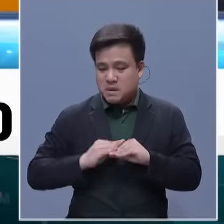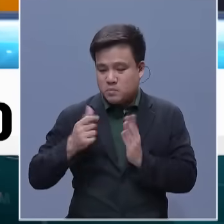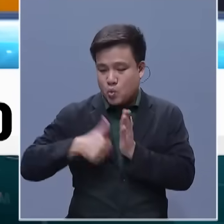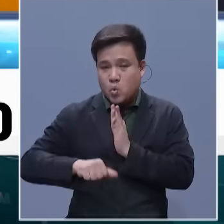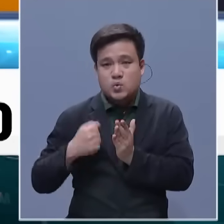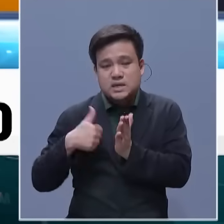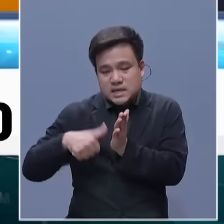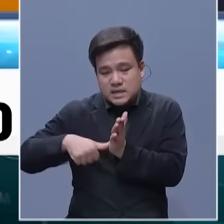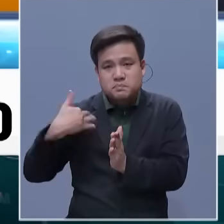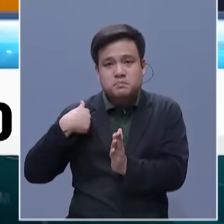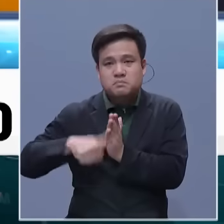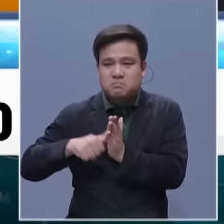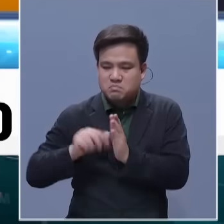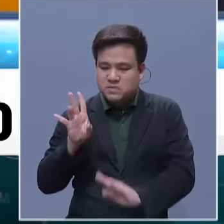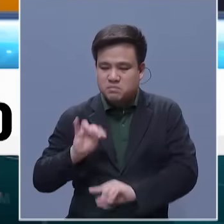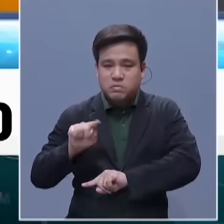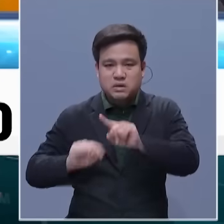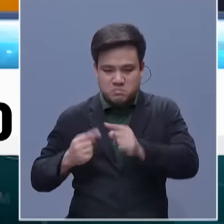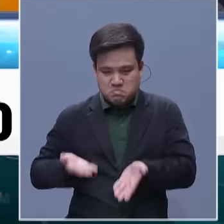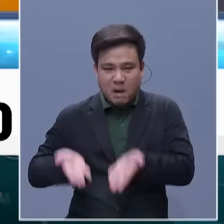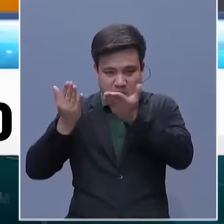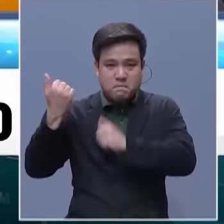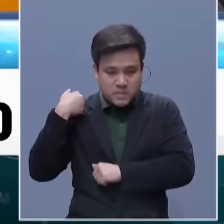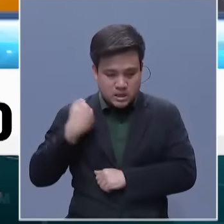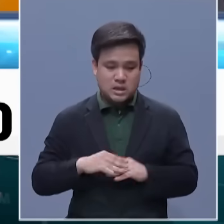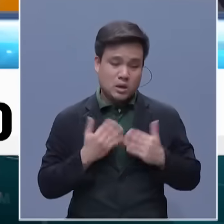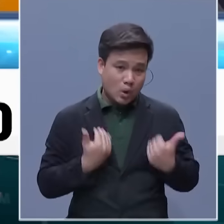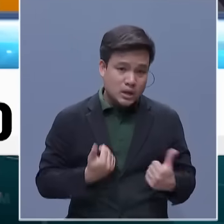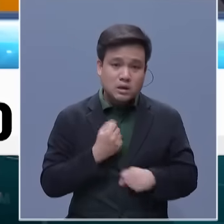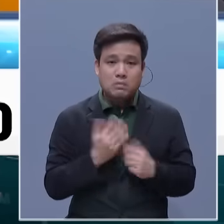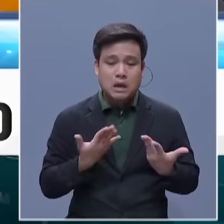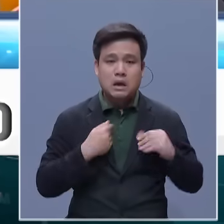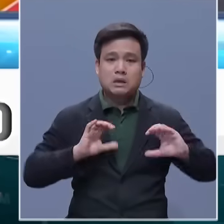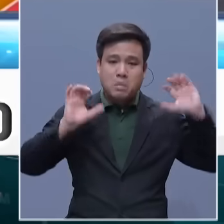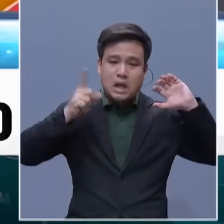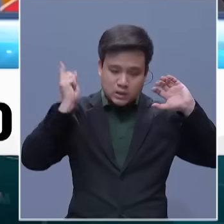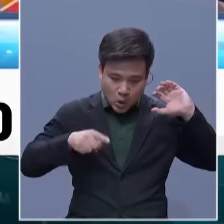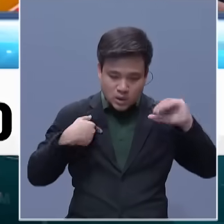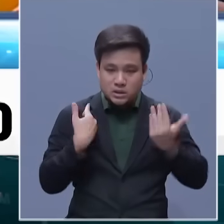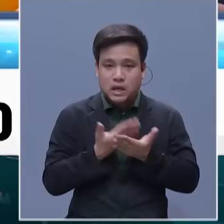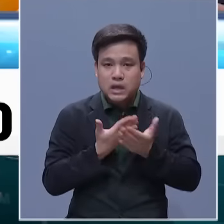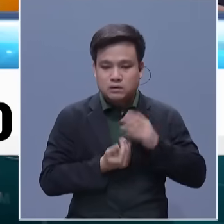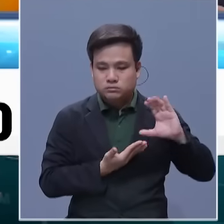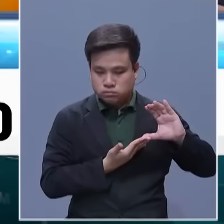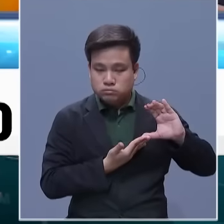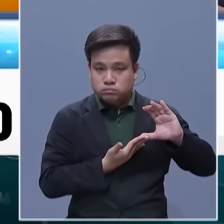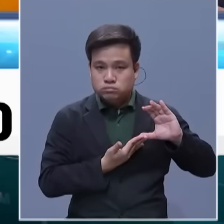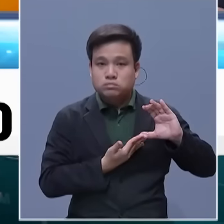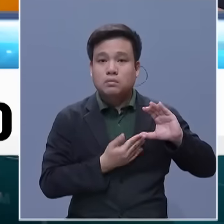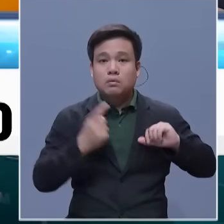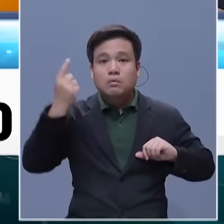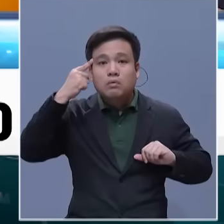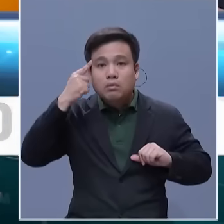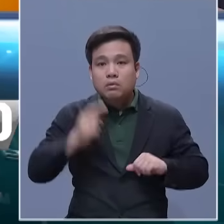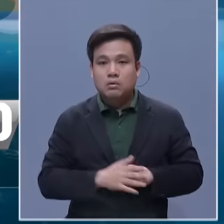ปัญหาไว้ล่วงหน้าและต้องเตรียมงบประมาณไว้ในระยะยาวเพราะโครงการดังกล่าวนะครับเป็นการเอาเงินของคนทั้งประเทศมาชดเชย